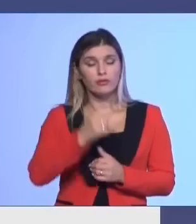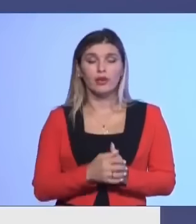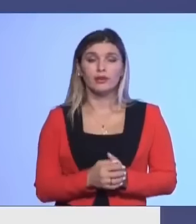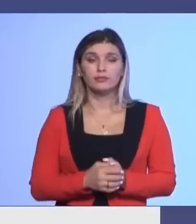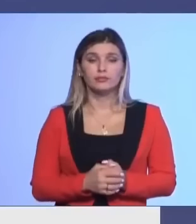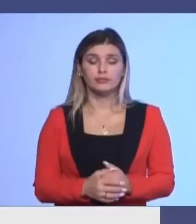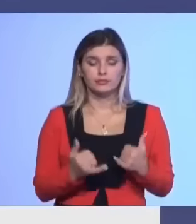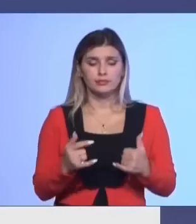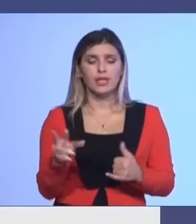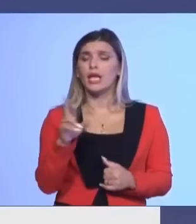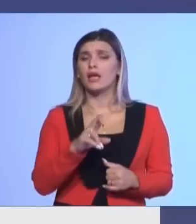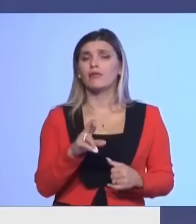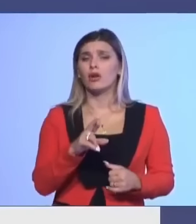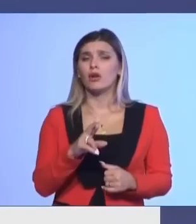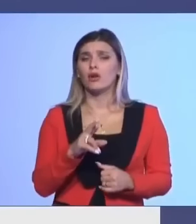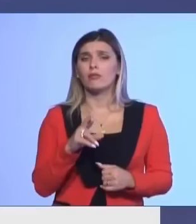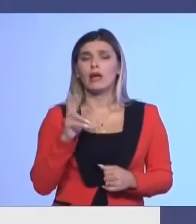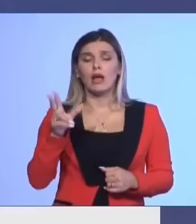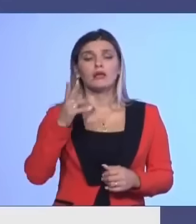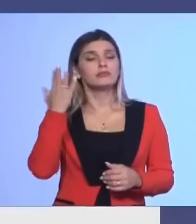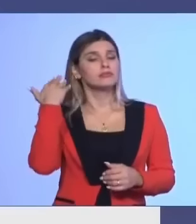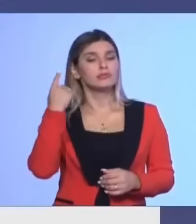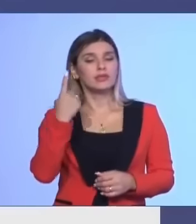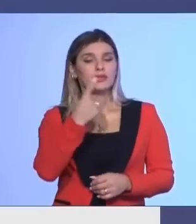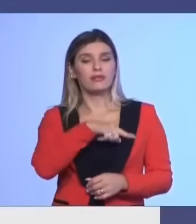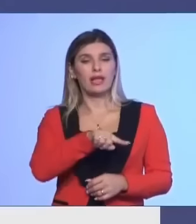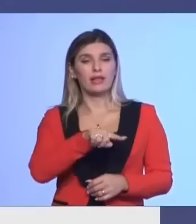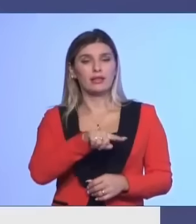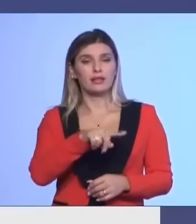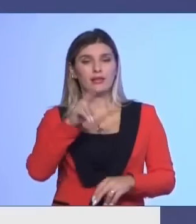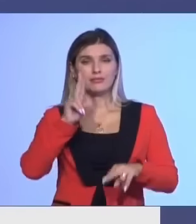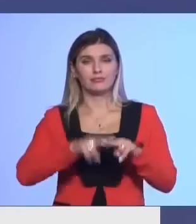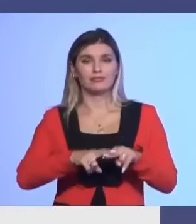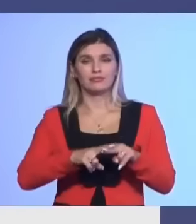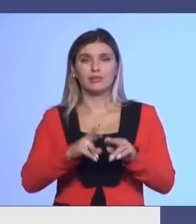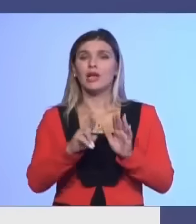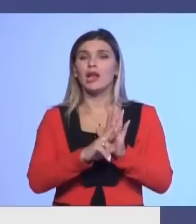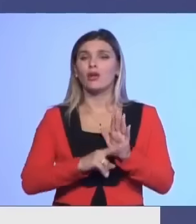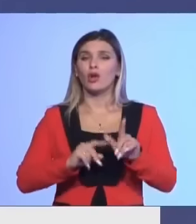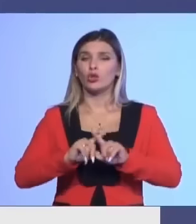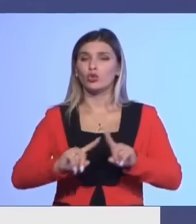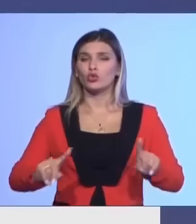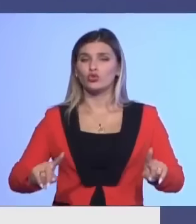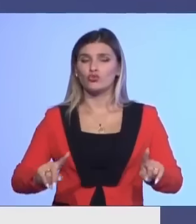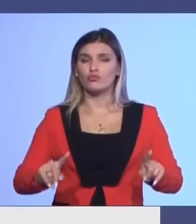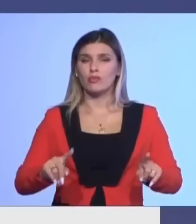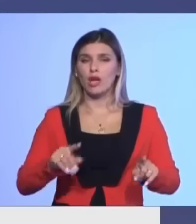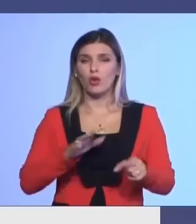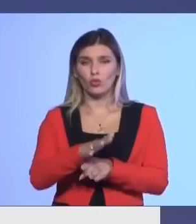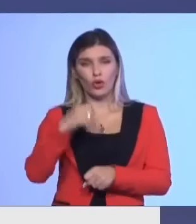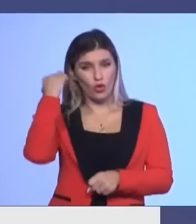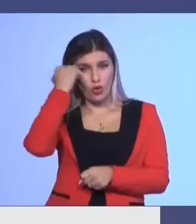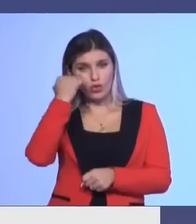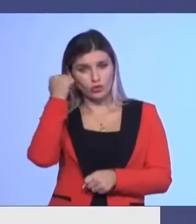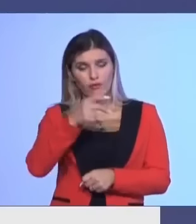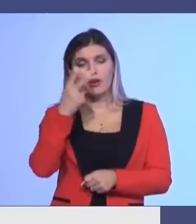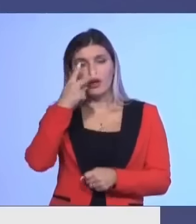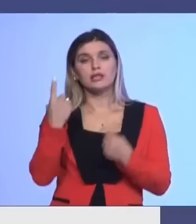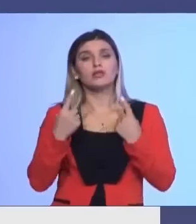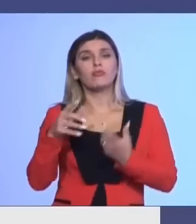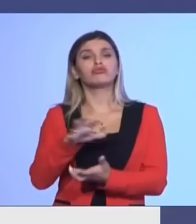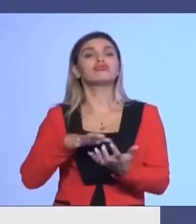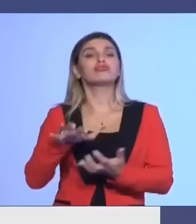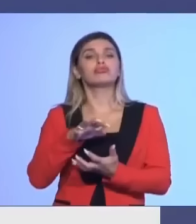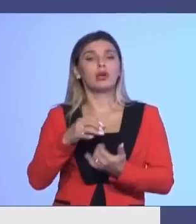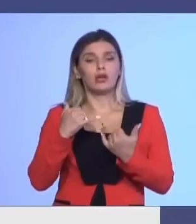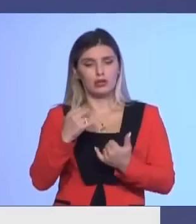Fakti që Bashkimi Evropian ka vendosur masat kundër Kosovës vitin e kaluar është reflektimi i hapave që quan në përshkallëzim. Tani shohim më shumë